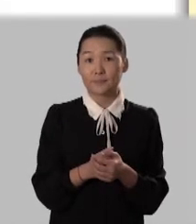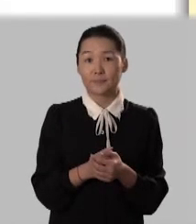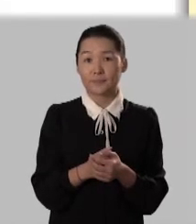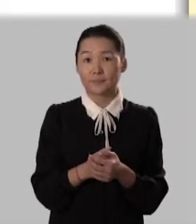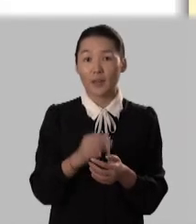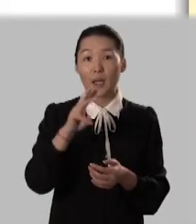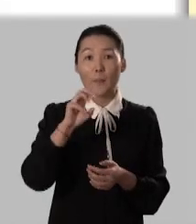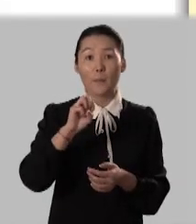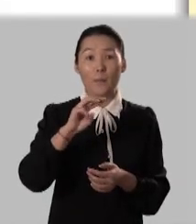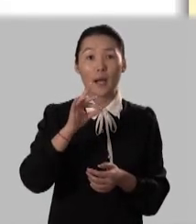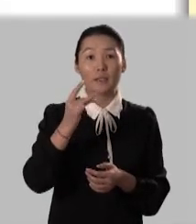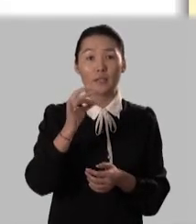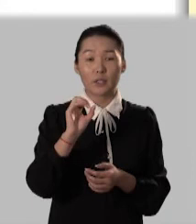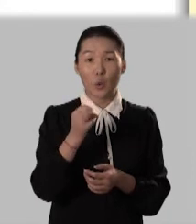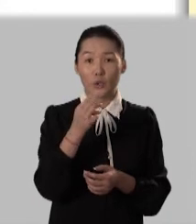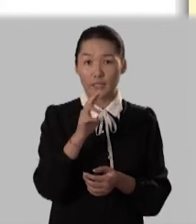матрешки